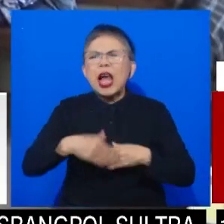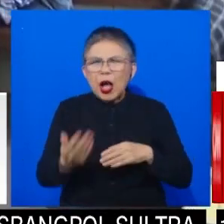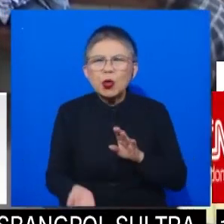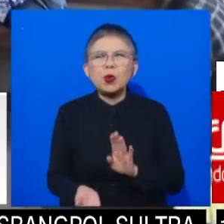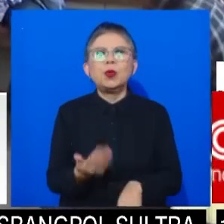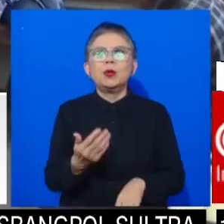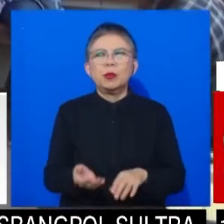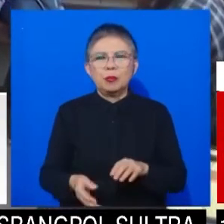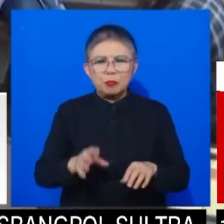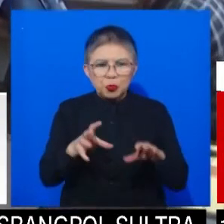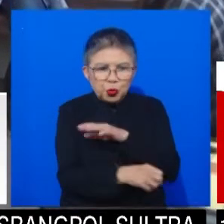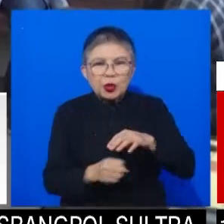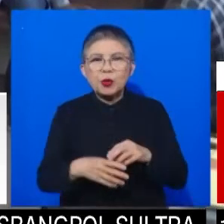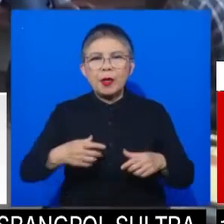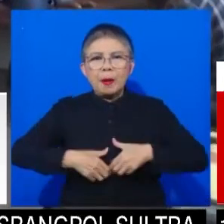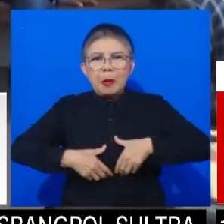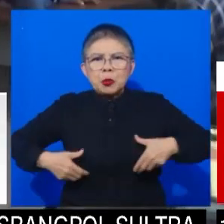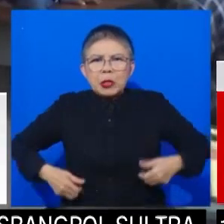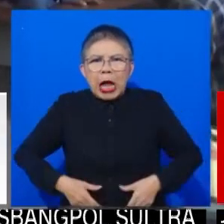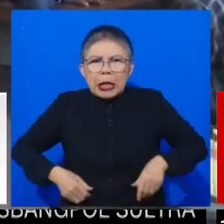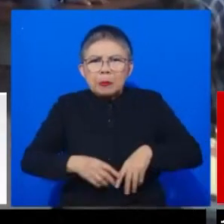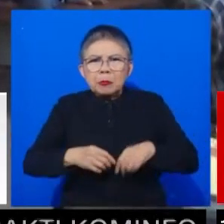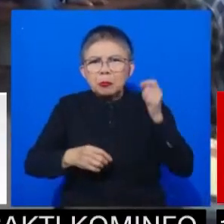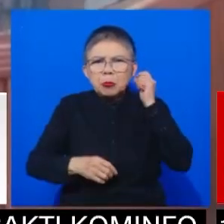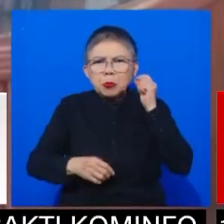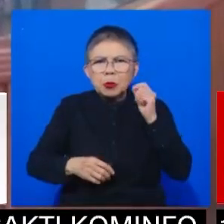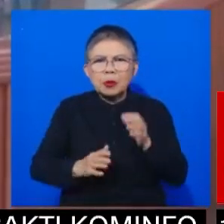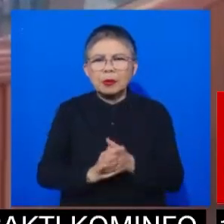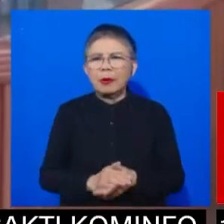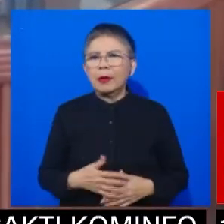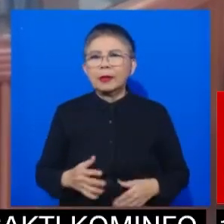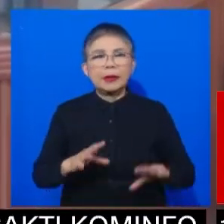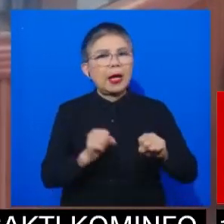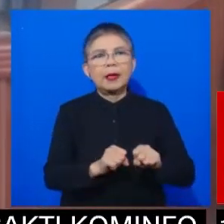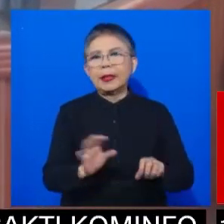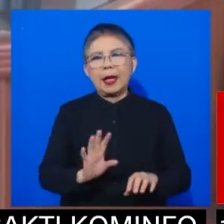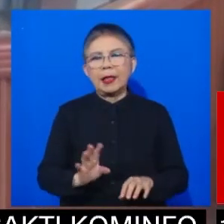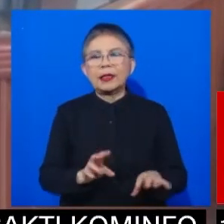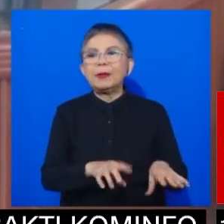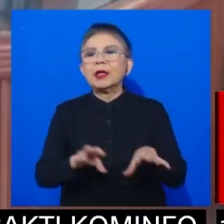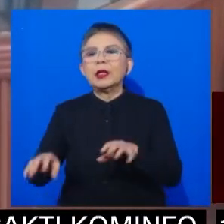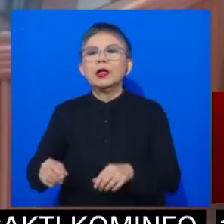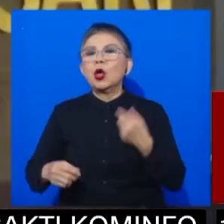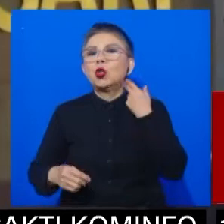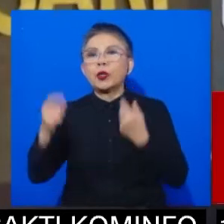yang berbeda. Aparat pun pada Senin pagi memutuskan tidak menahan pelaku, namun membawanya ke psikiater.